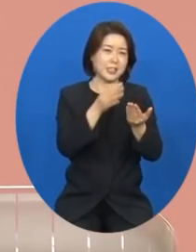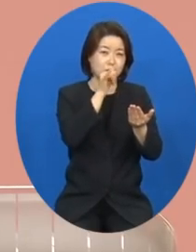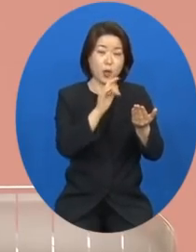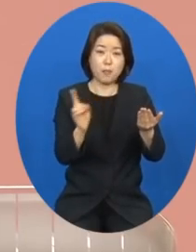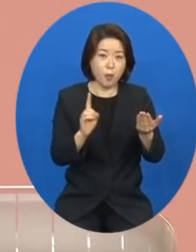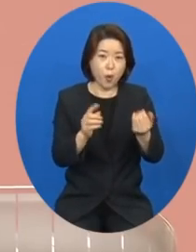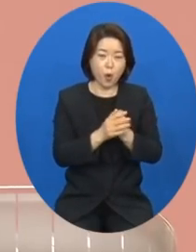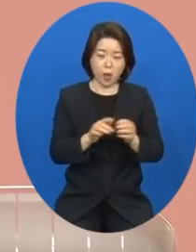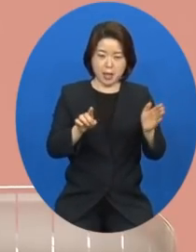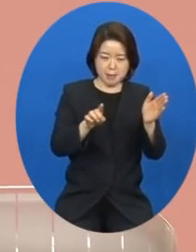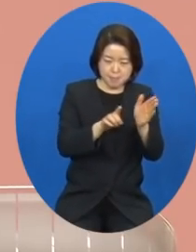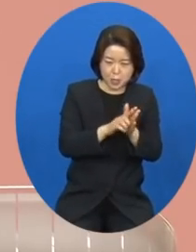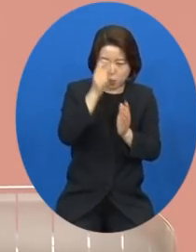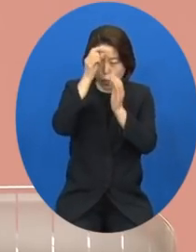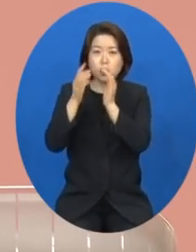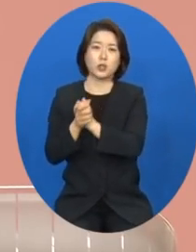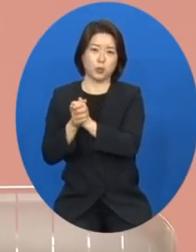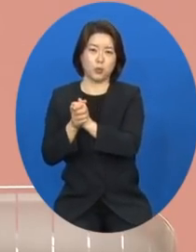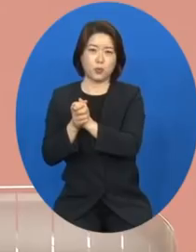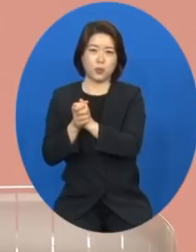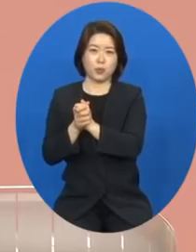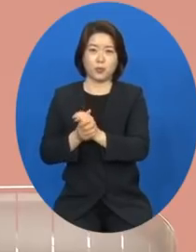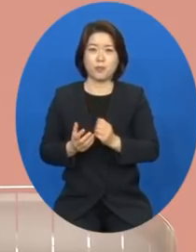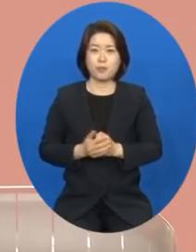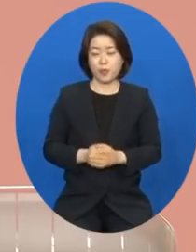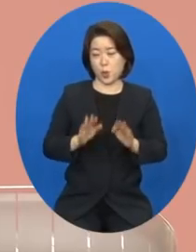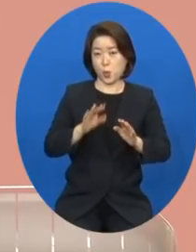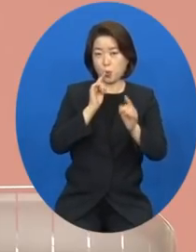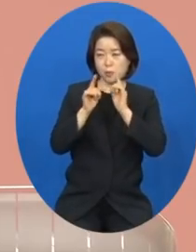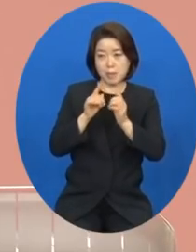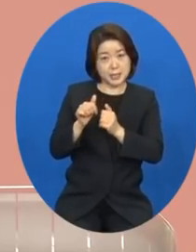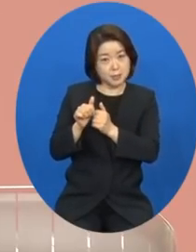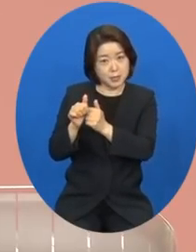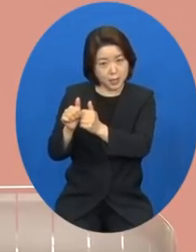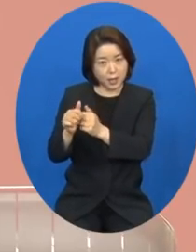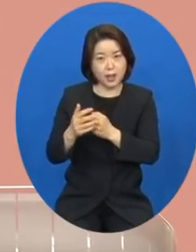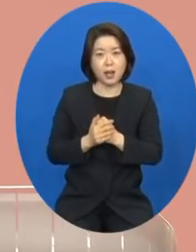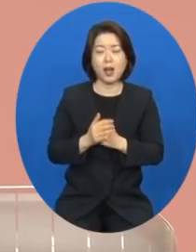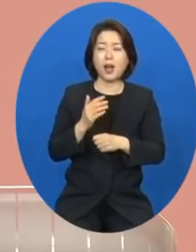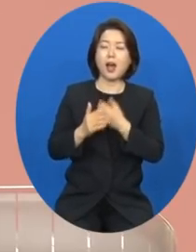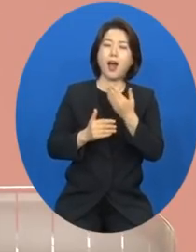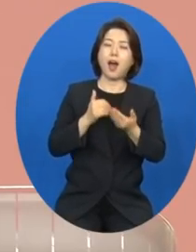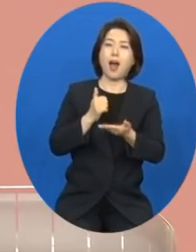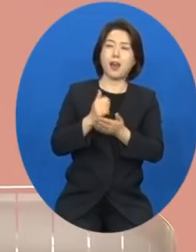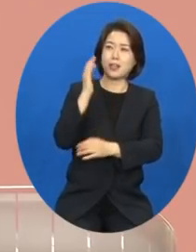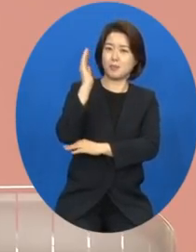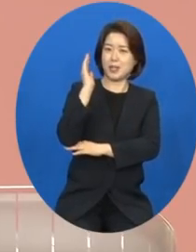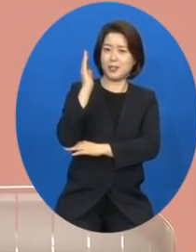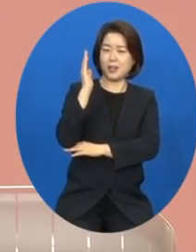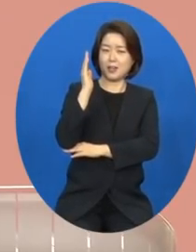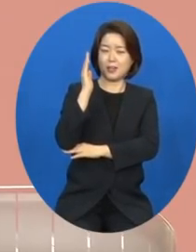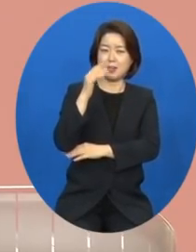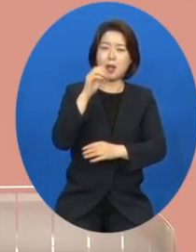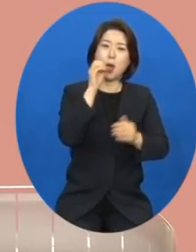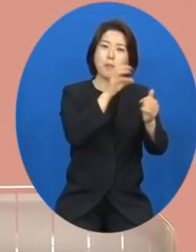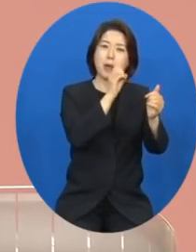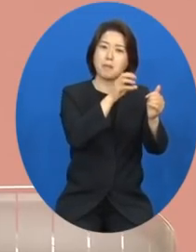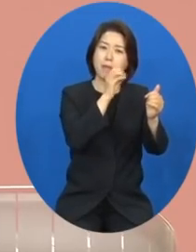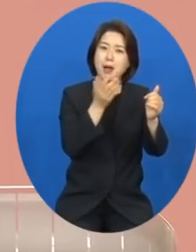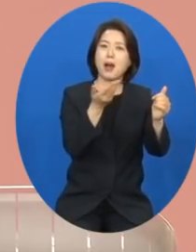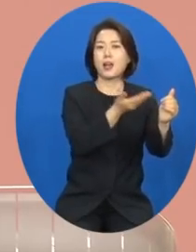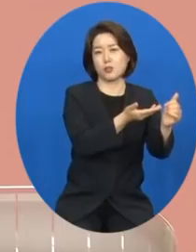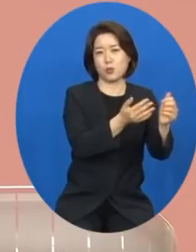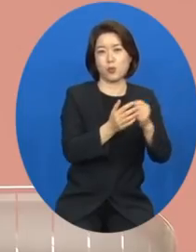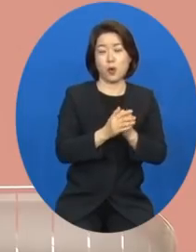믿고 기도하는 것이고 오늘 말씀에 의하면 하나님의 이야기를 들려줍니다 이런